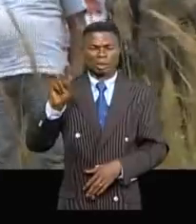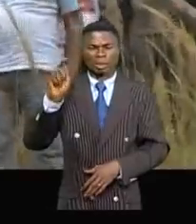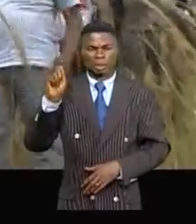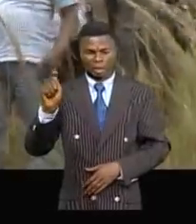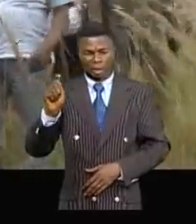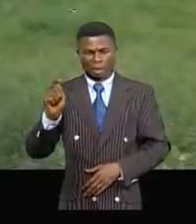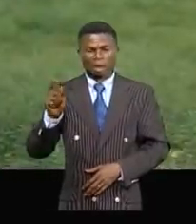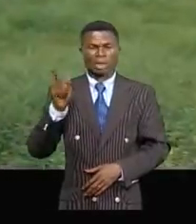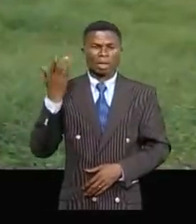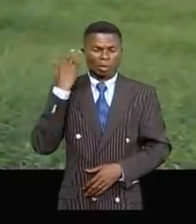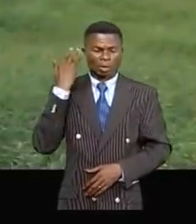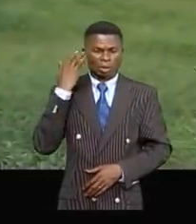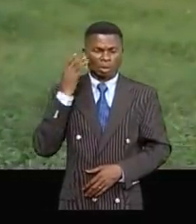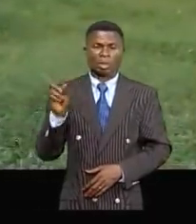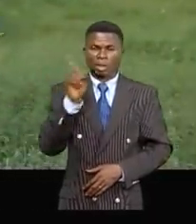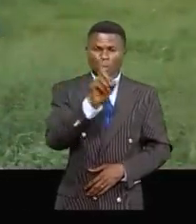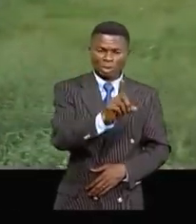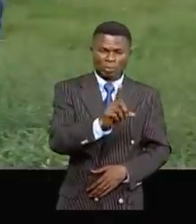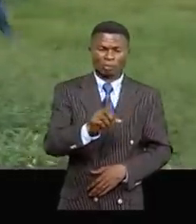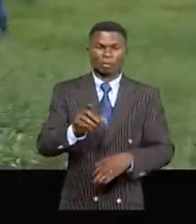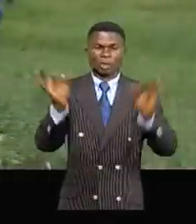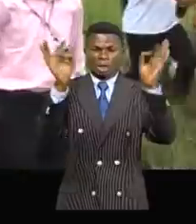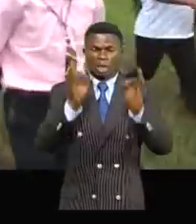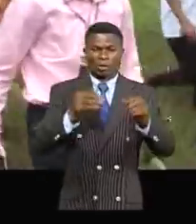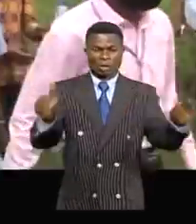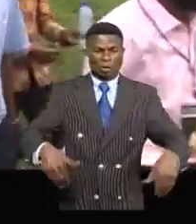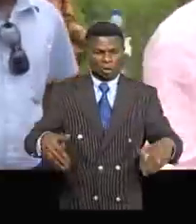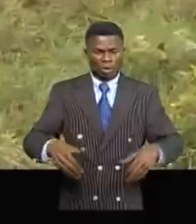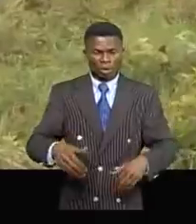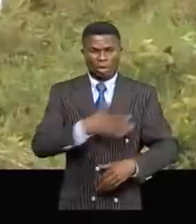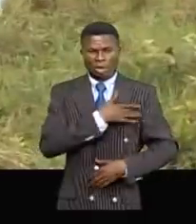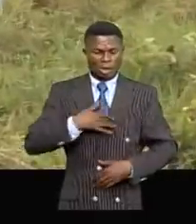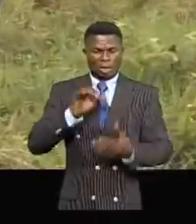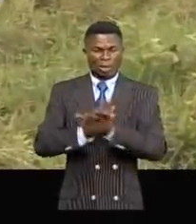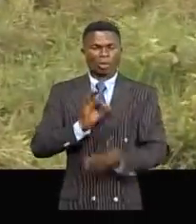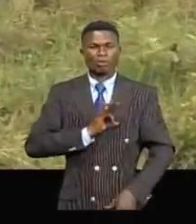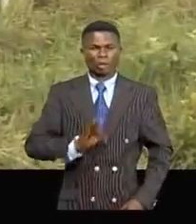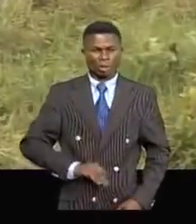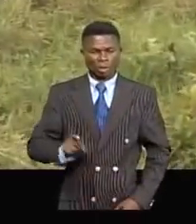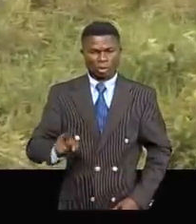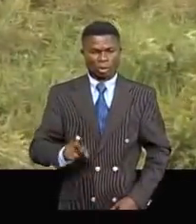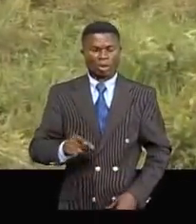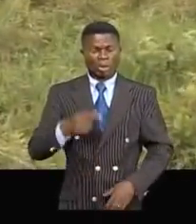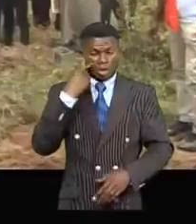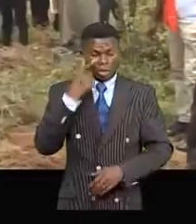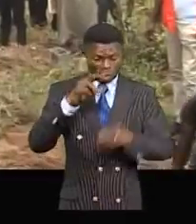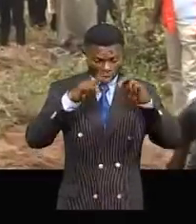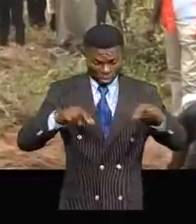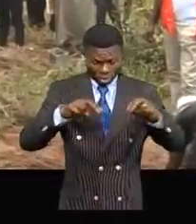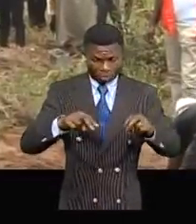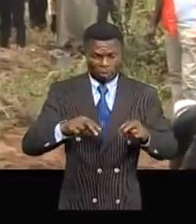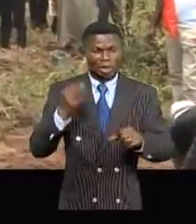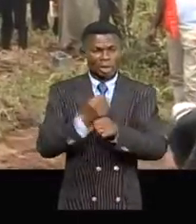Ngoyoua Bingelengele, s'est rendue à la ferme portant le nom de la très distinguée première dame. C'est pour évaluer le degré